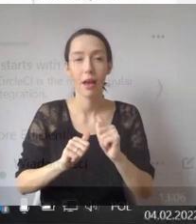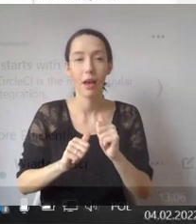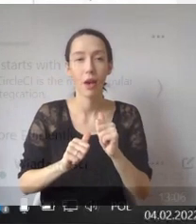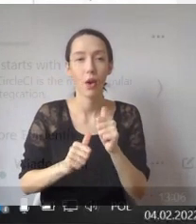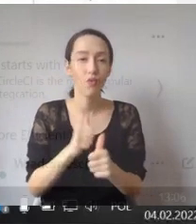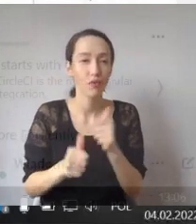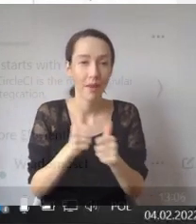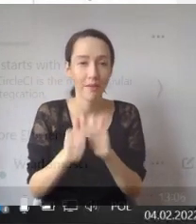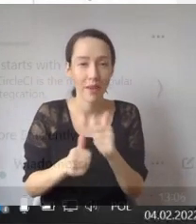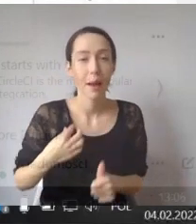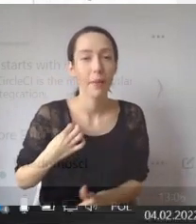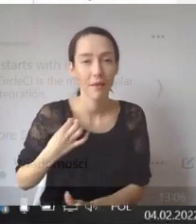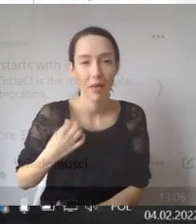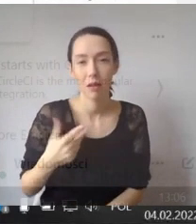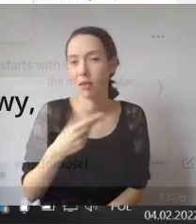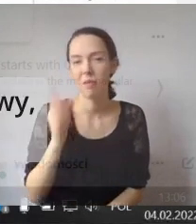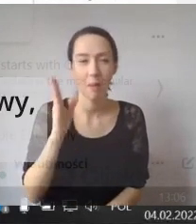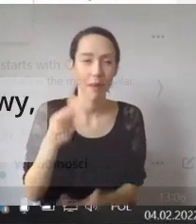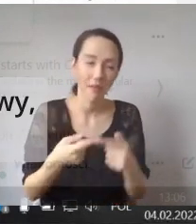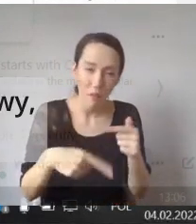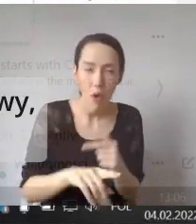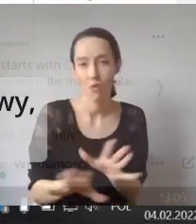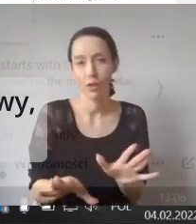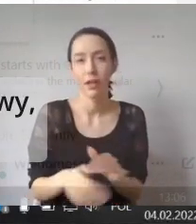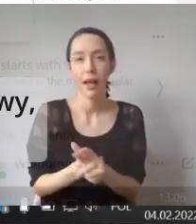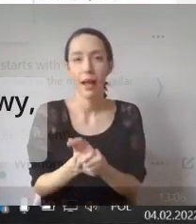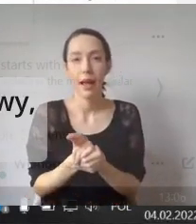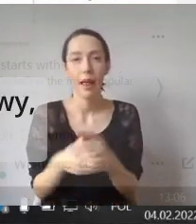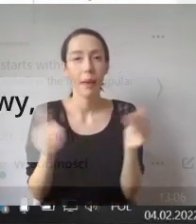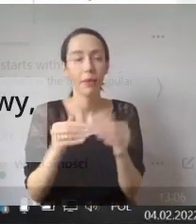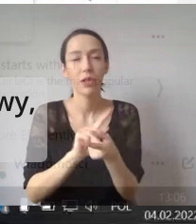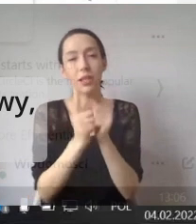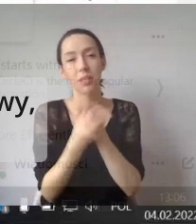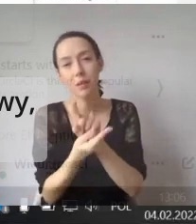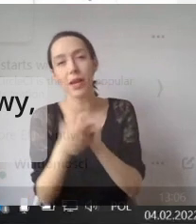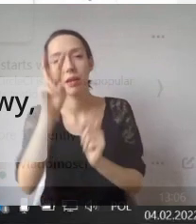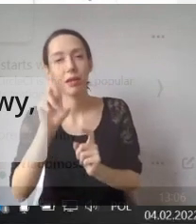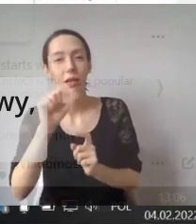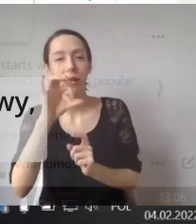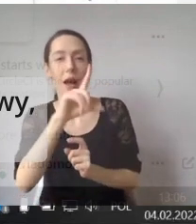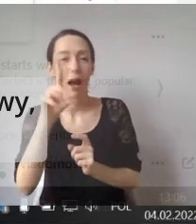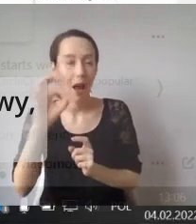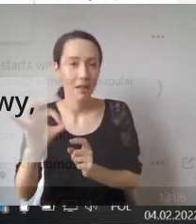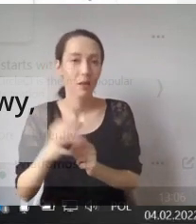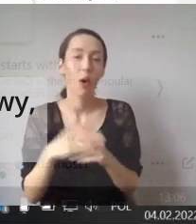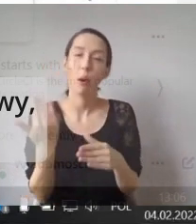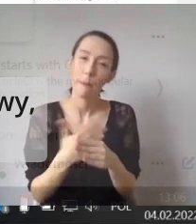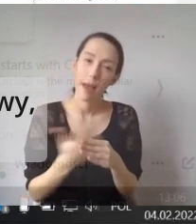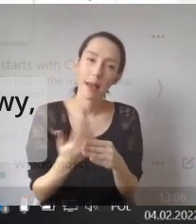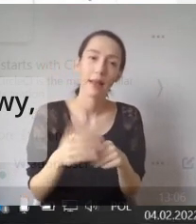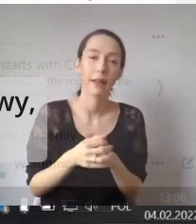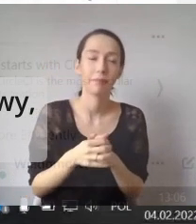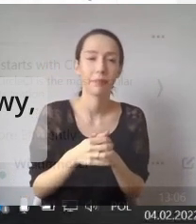w to wchodzić, myślę, że nie ma takiej potrzeby. Natomiast tutaj możecie sobie zmienić hasło, adres mailowy, którym się logujecie, i jest